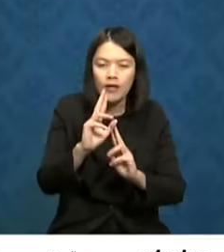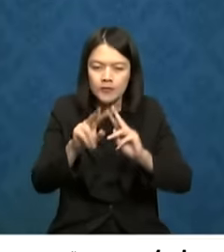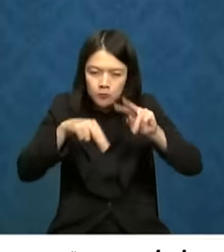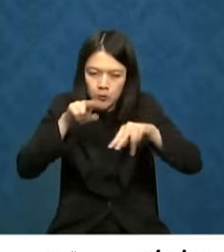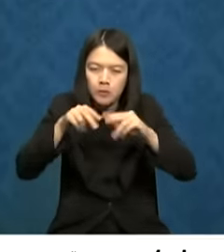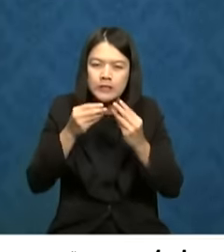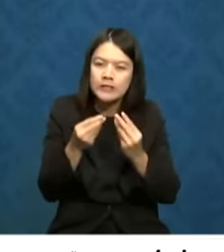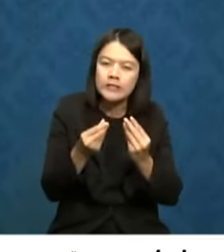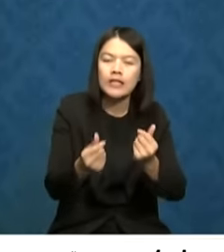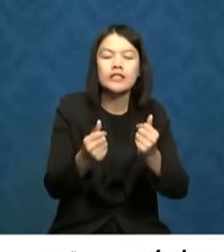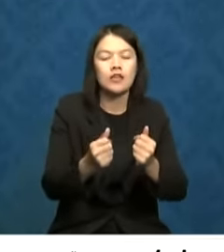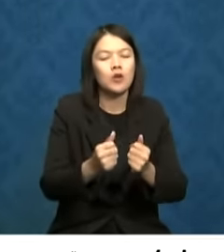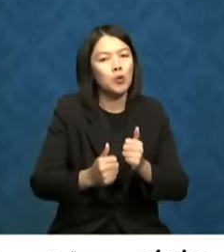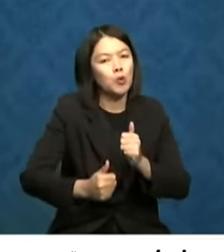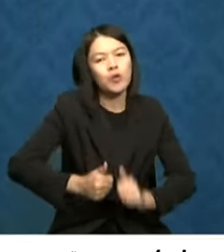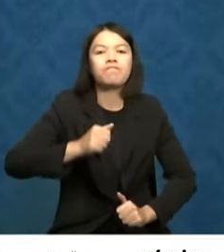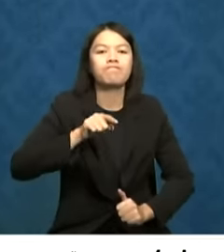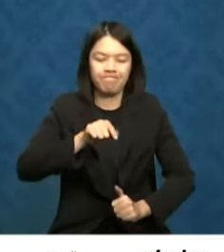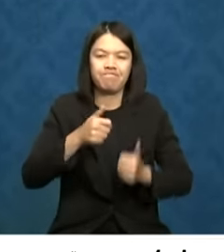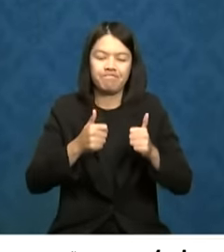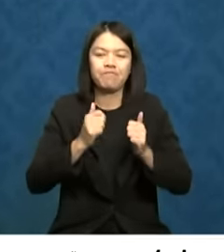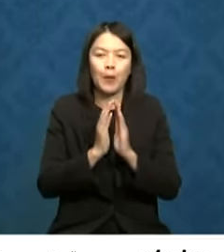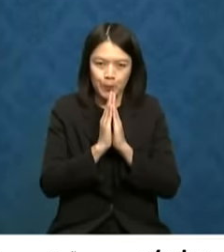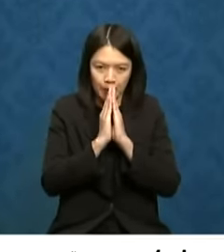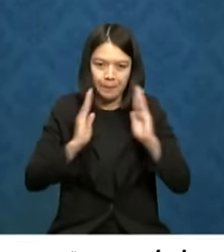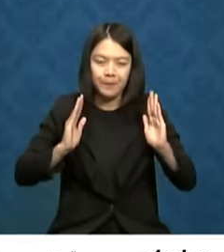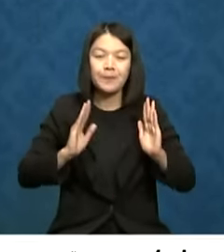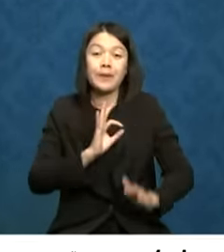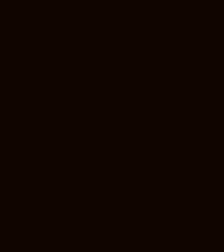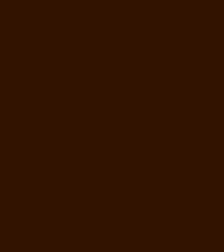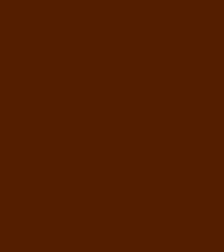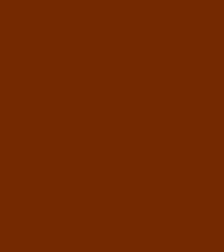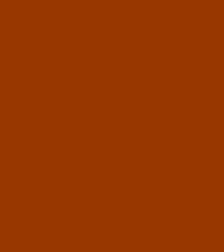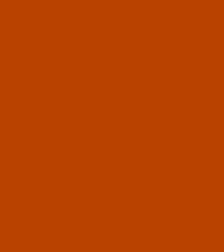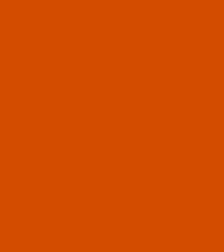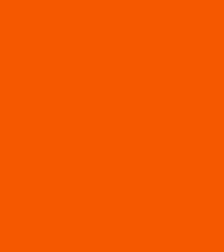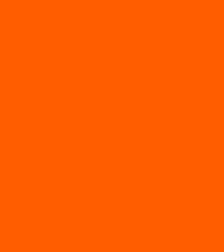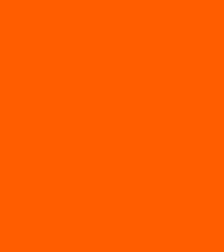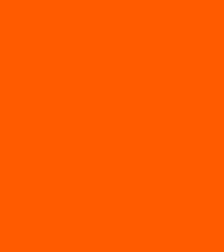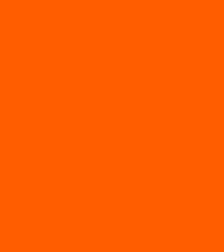ระวังอย่างเป็นที่สุดขอบพระคุณท่านประธานและท่านสมาชิกครับ